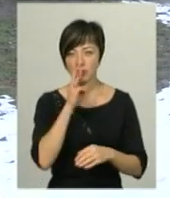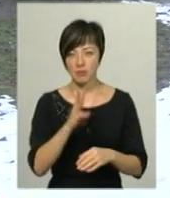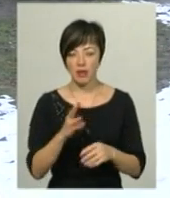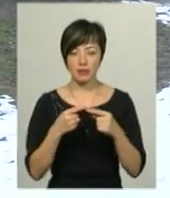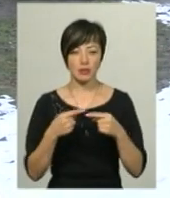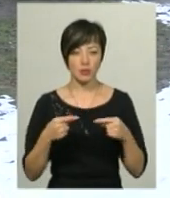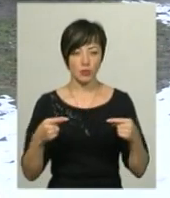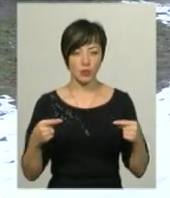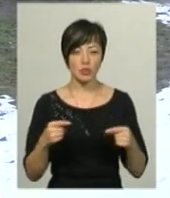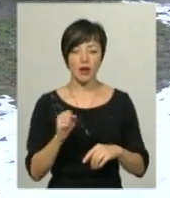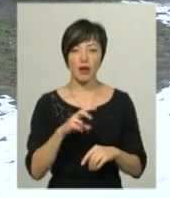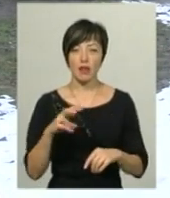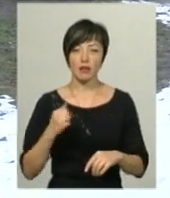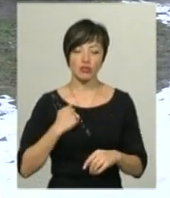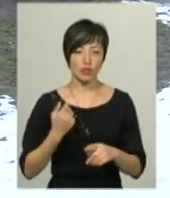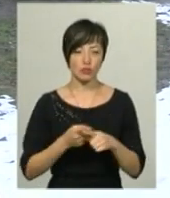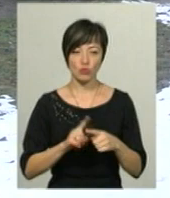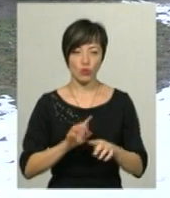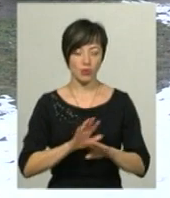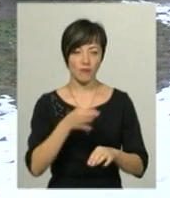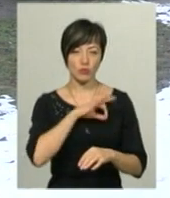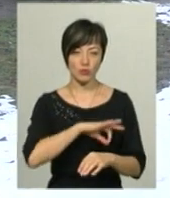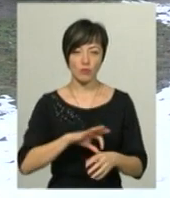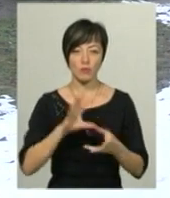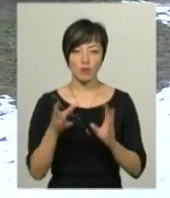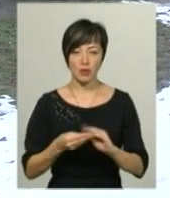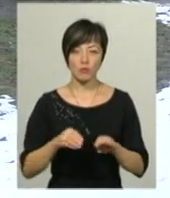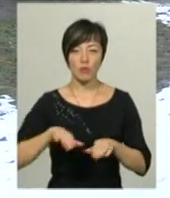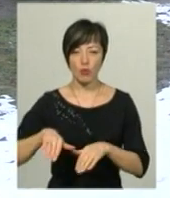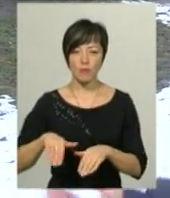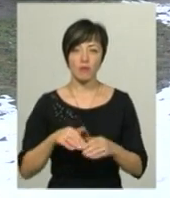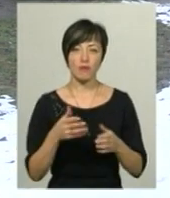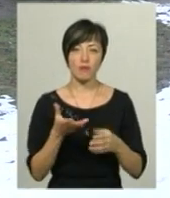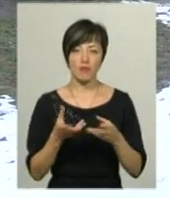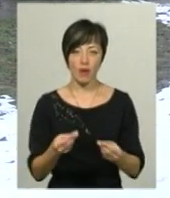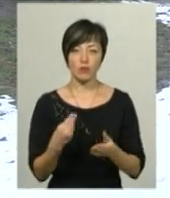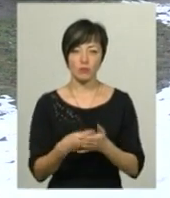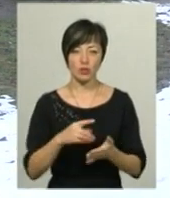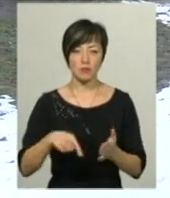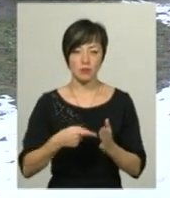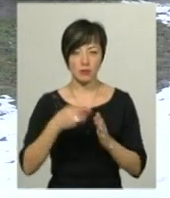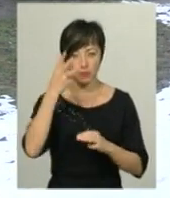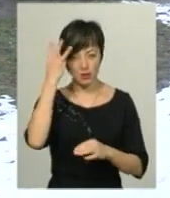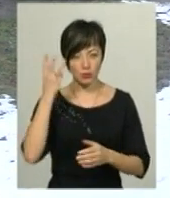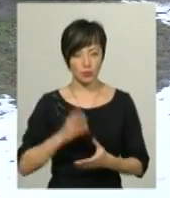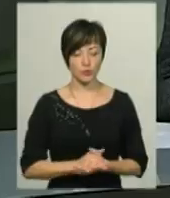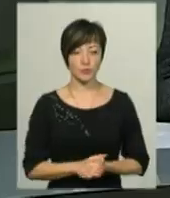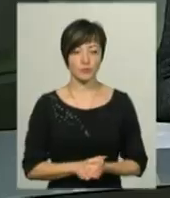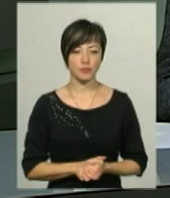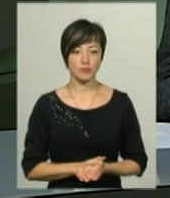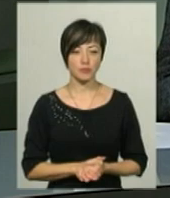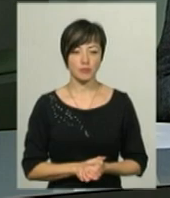плати і тому подібне. Але, на жаль, цього не використовують, що, в принципі, потім впливає на бюджет міста Хмельницького.